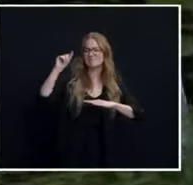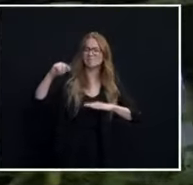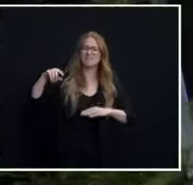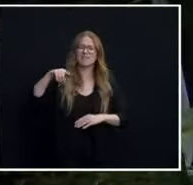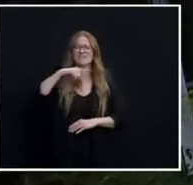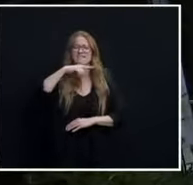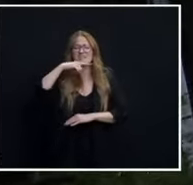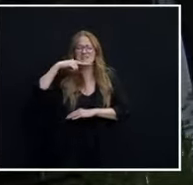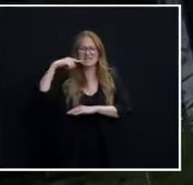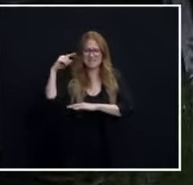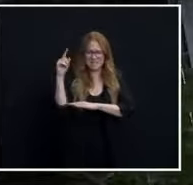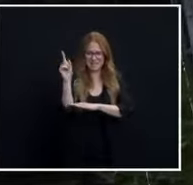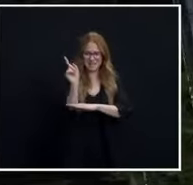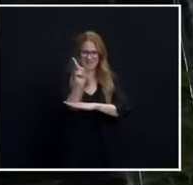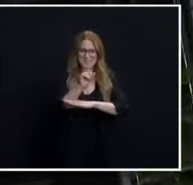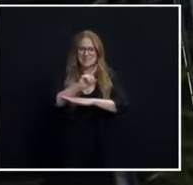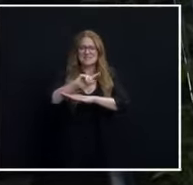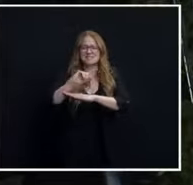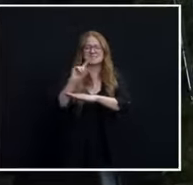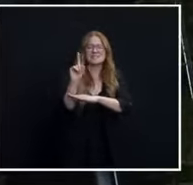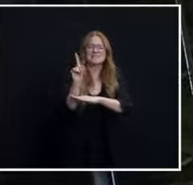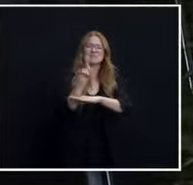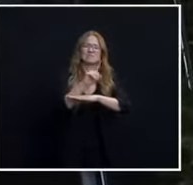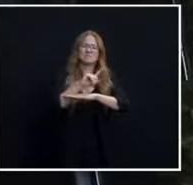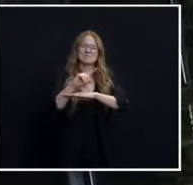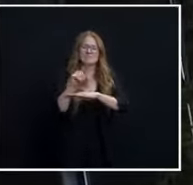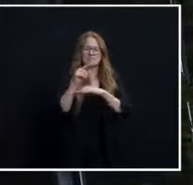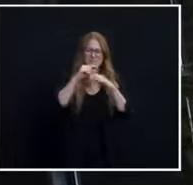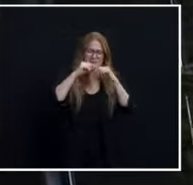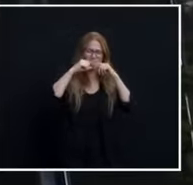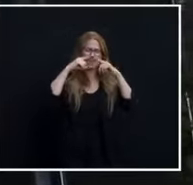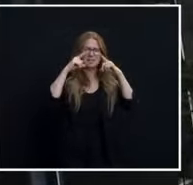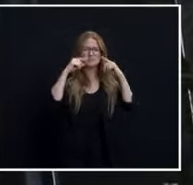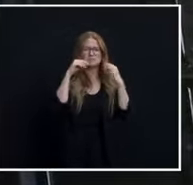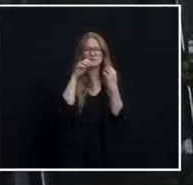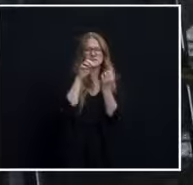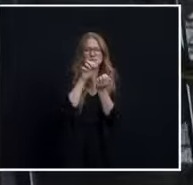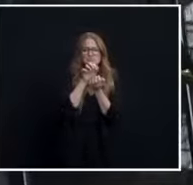Zwei weiße Kerzen, meine Lippen